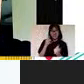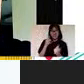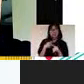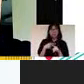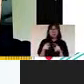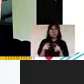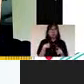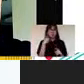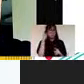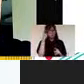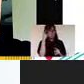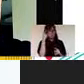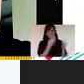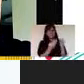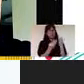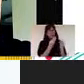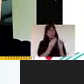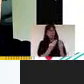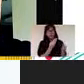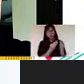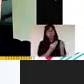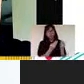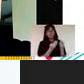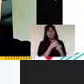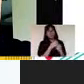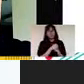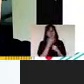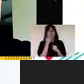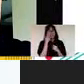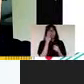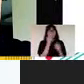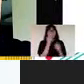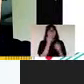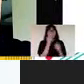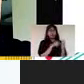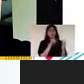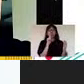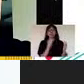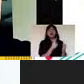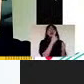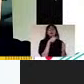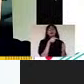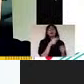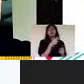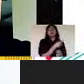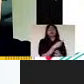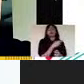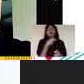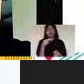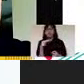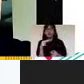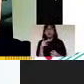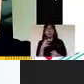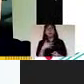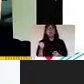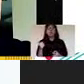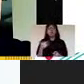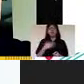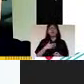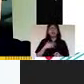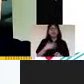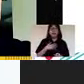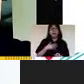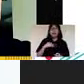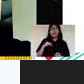ini, sebetulnya untuk pertama kalinya Indonesia, saya kebetulan juga dulu, sama ini saya juniornya